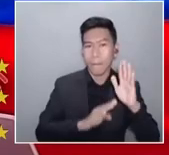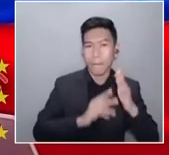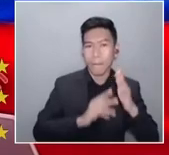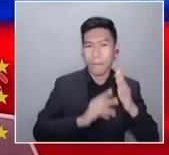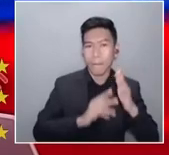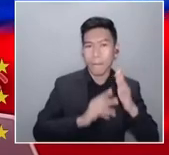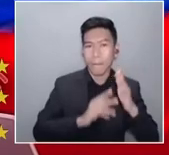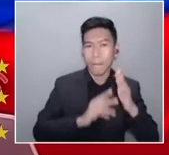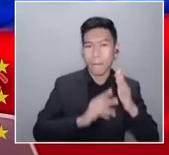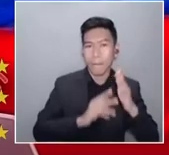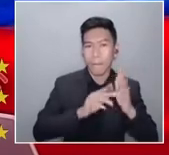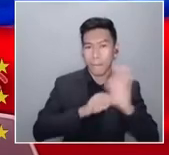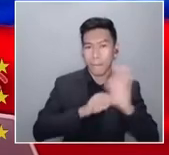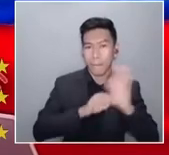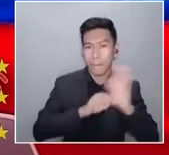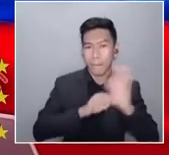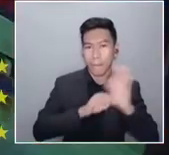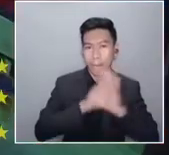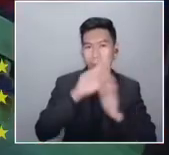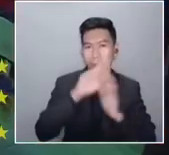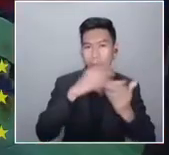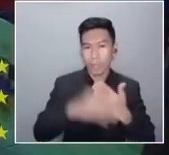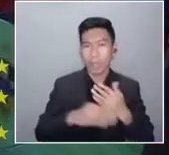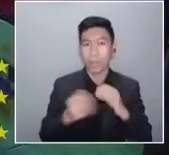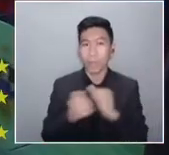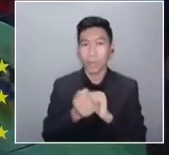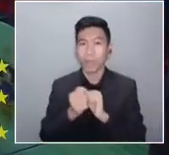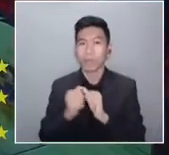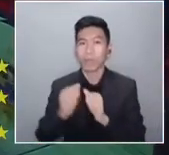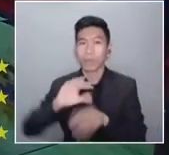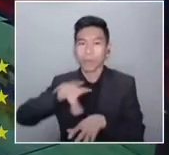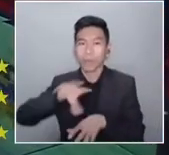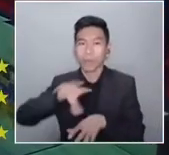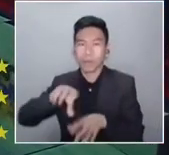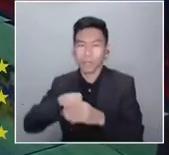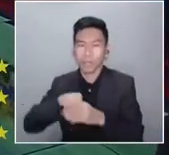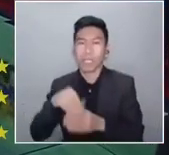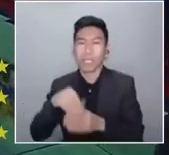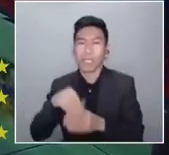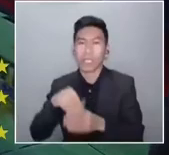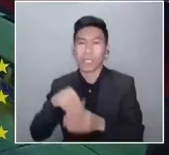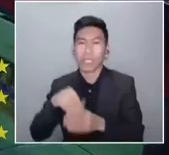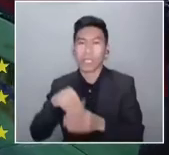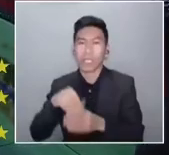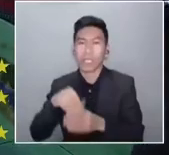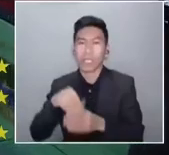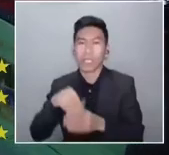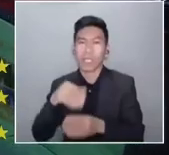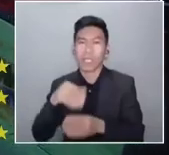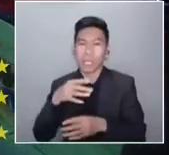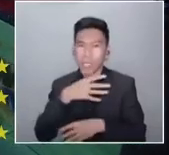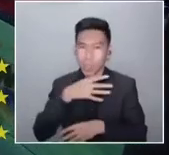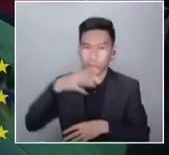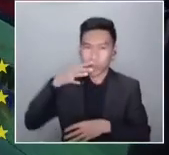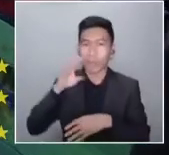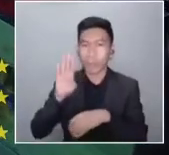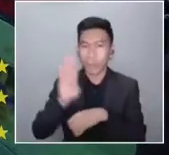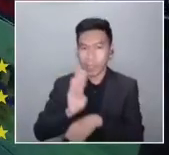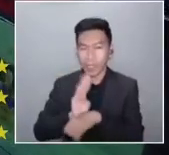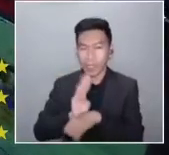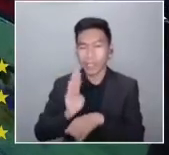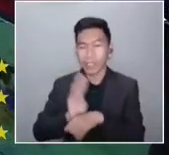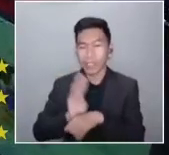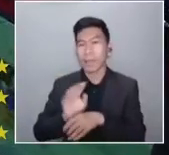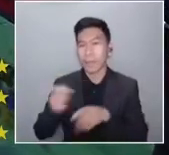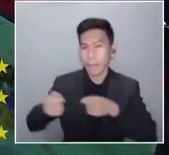management development. And you're program. Saying, sir, that is what will bring Filipinos home? Back home. Para hindi na ayaw na nilang, wala na may gustong magtrabaho